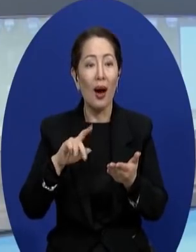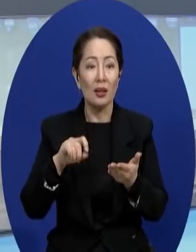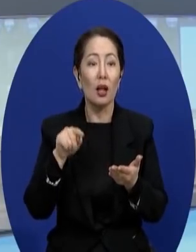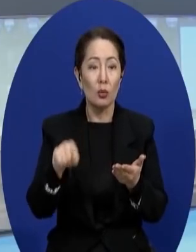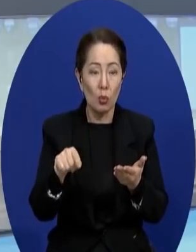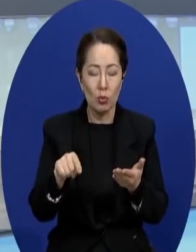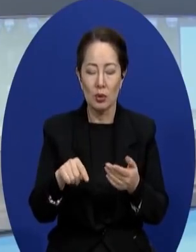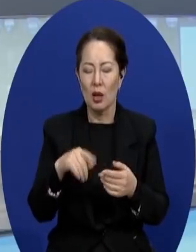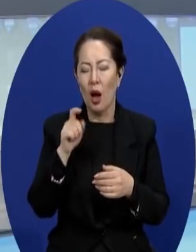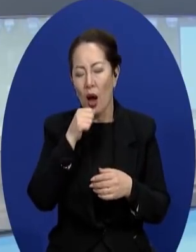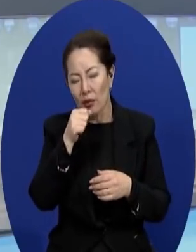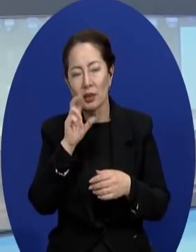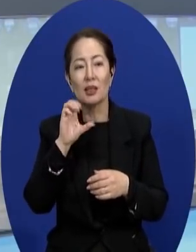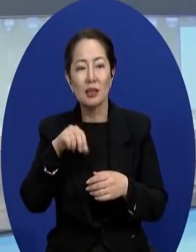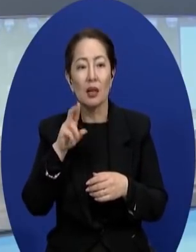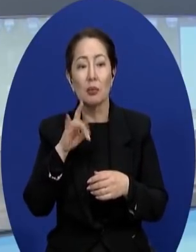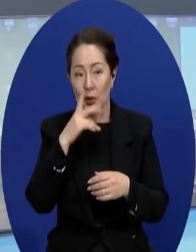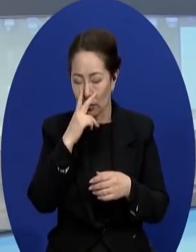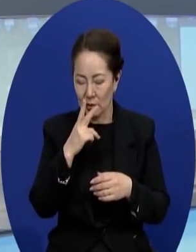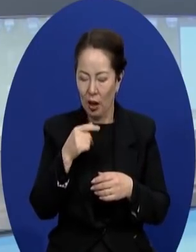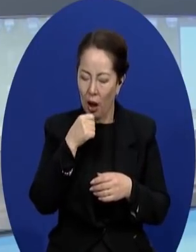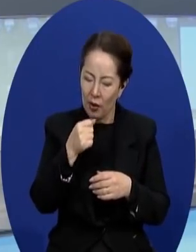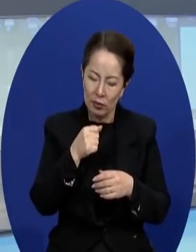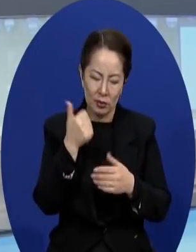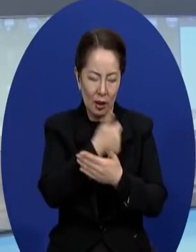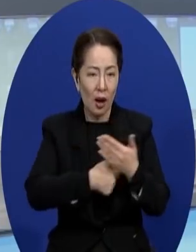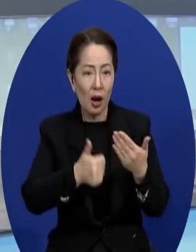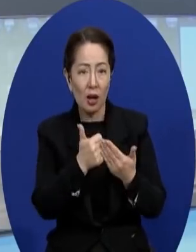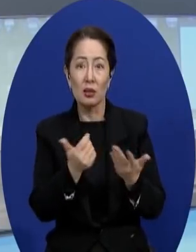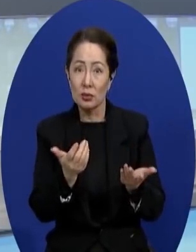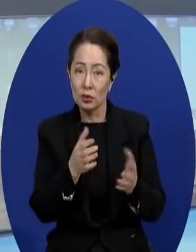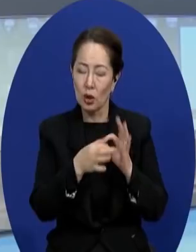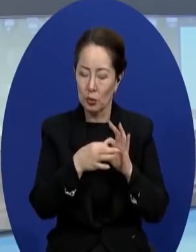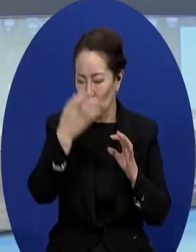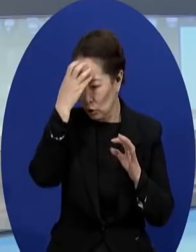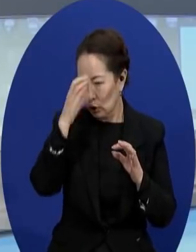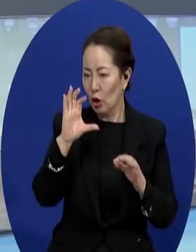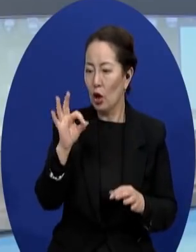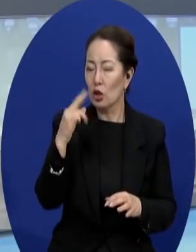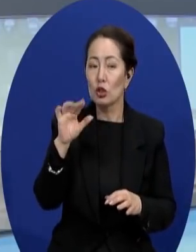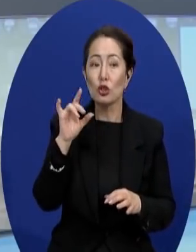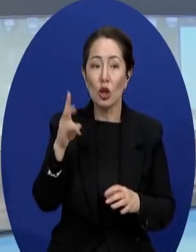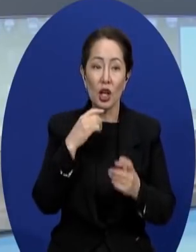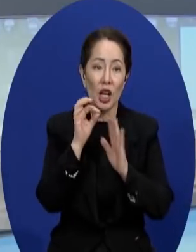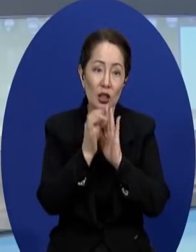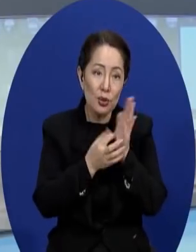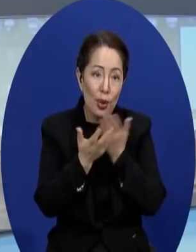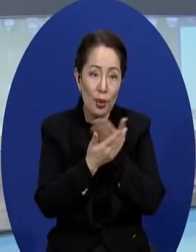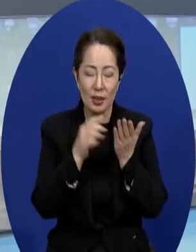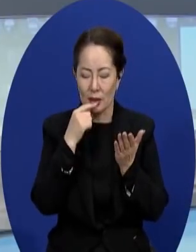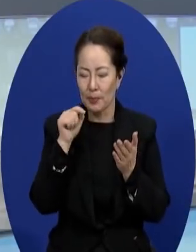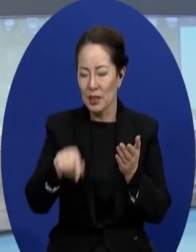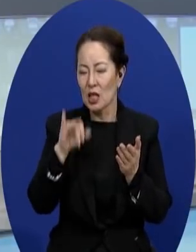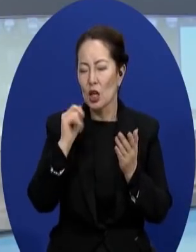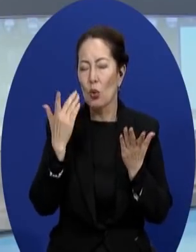мэдээллийн салбарынхан үзэж байна. Харин хэвлэлийн нийтлэх эрхчлөлөө бүрэн хангагдаж хэрэгжиж байгаа эсэх талаар төрийн ордонд болсон хилцүүлгийн үеэр яригдсан энэ хилцүүлгийг Улсын их